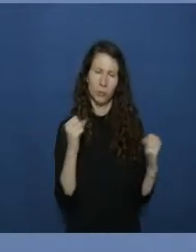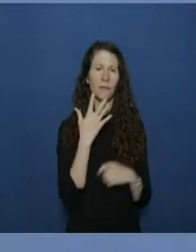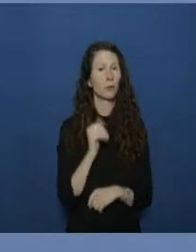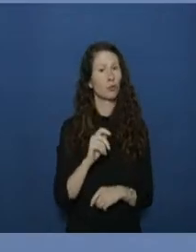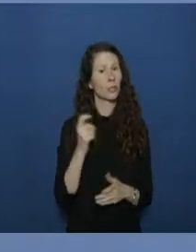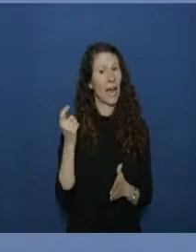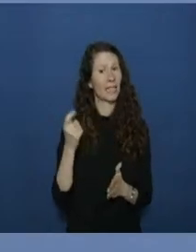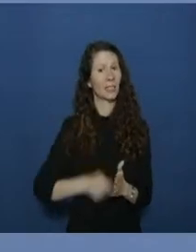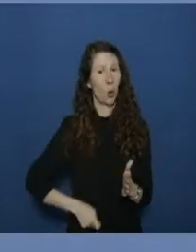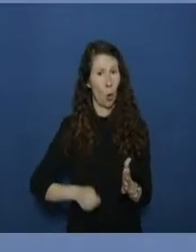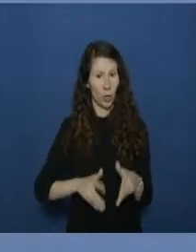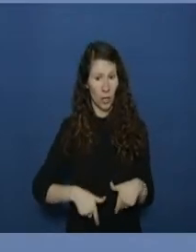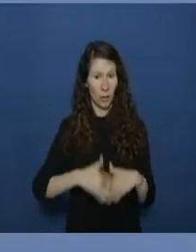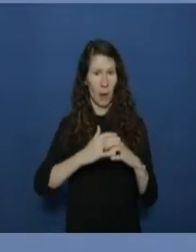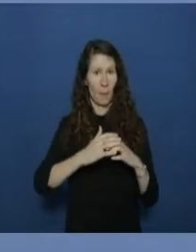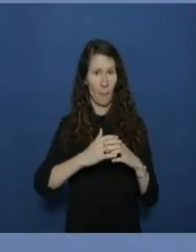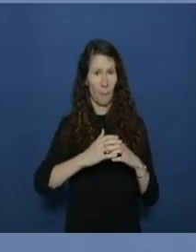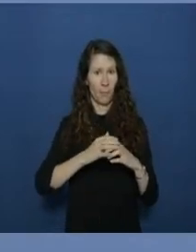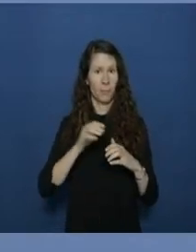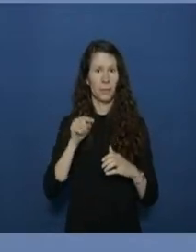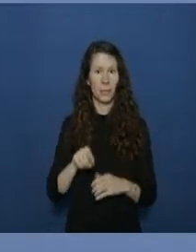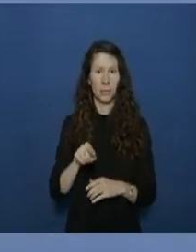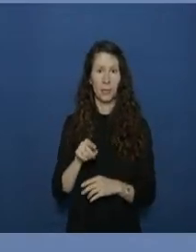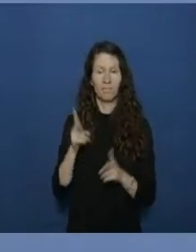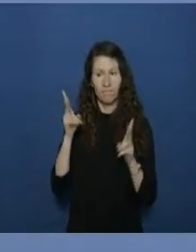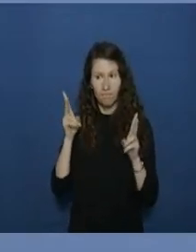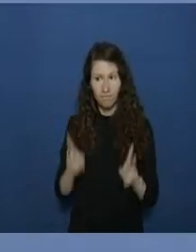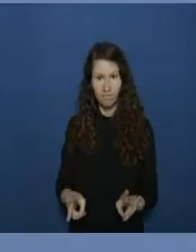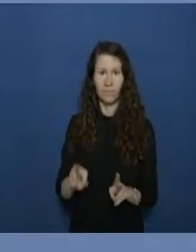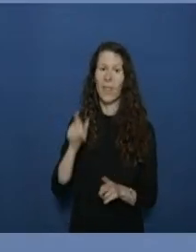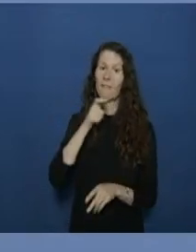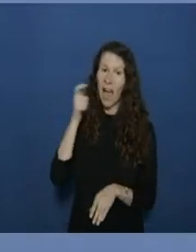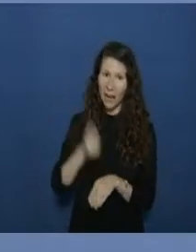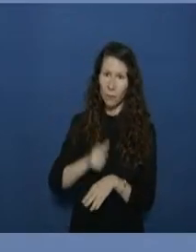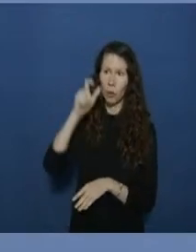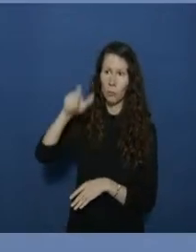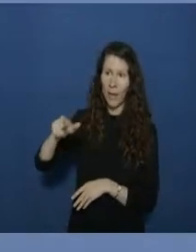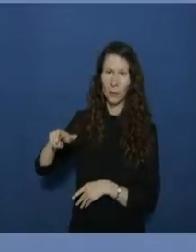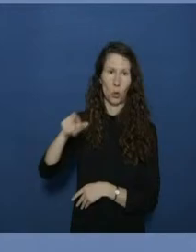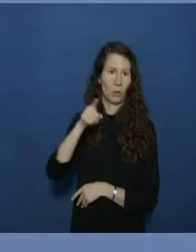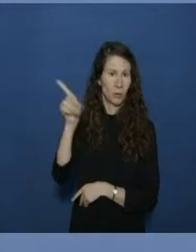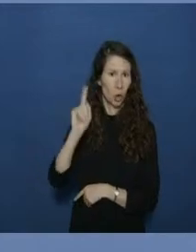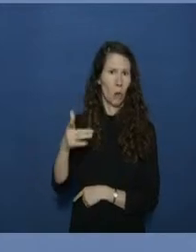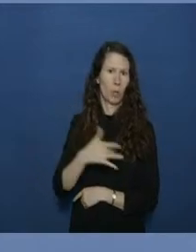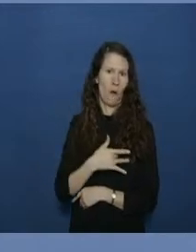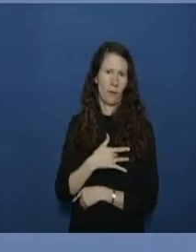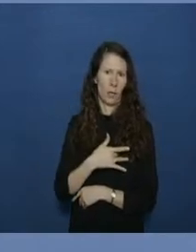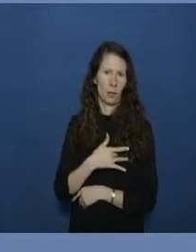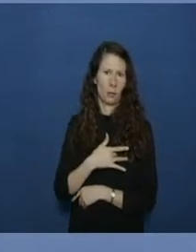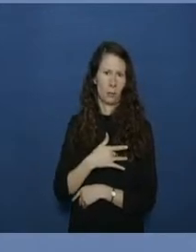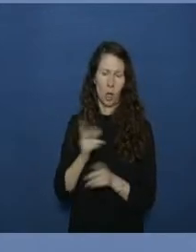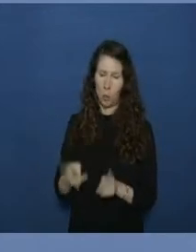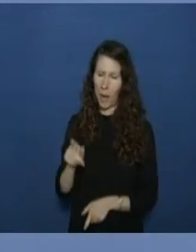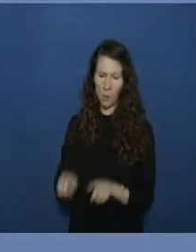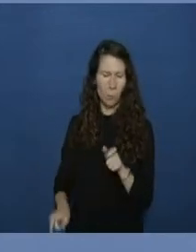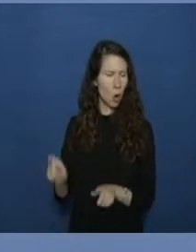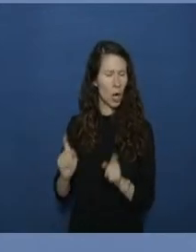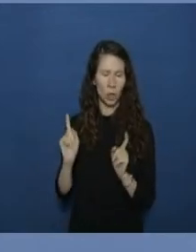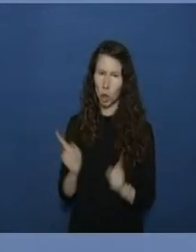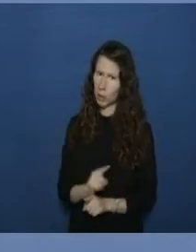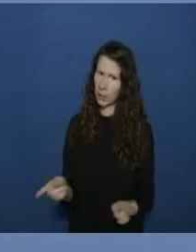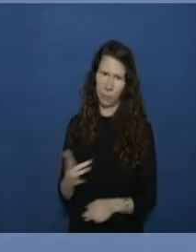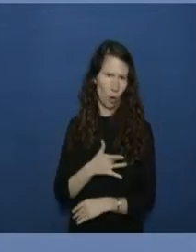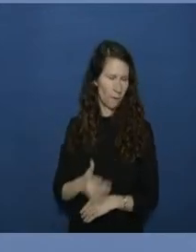gestalten, dass sie diejenigen treffen, die Verantwortung tragen für die